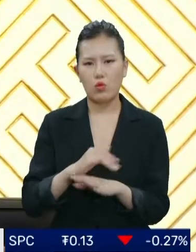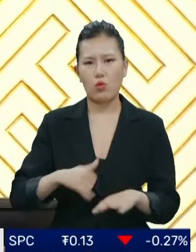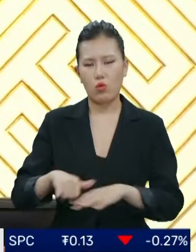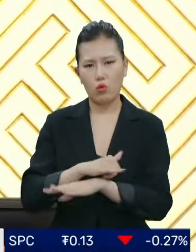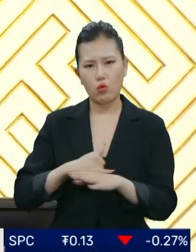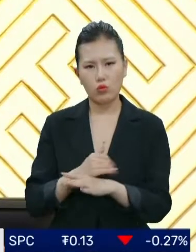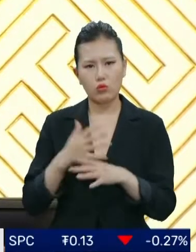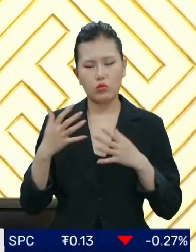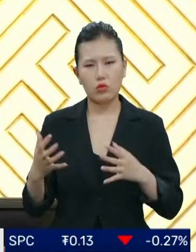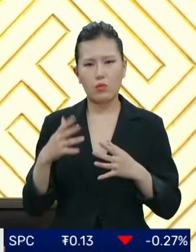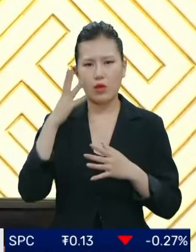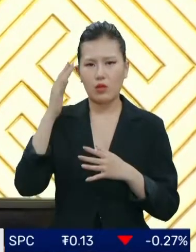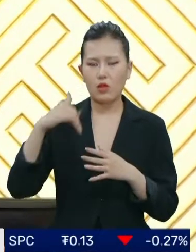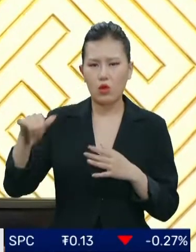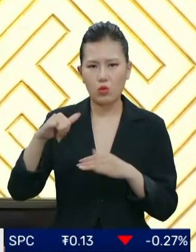нэгдмэл байх шаардлагатай.